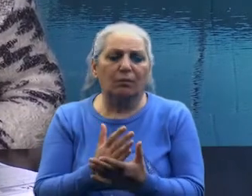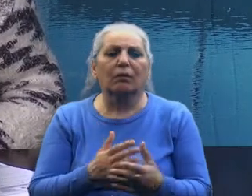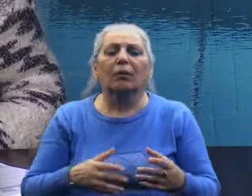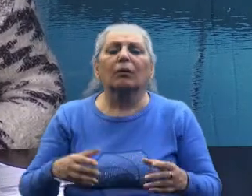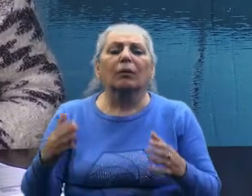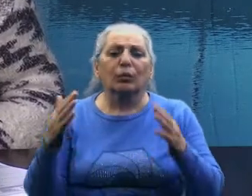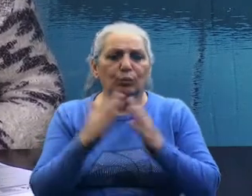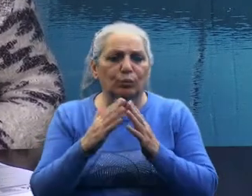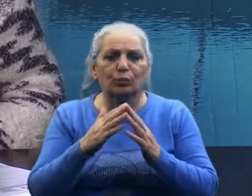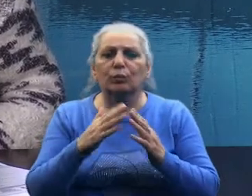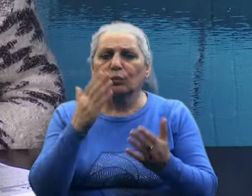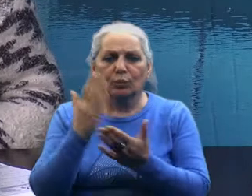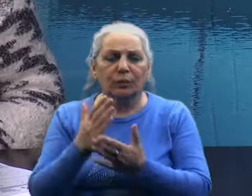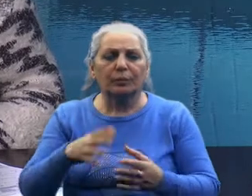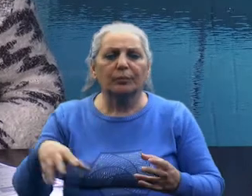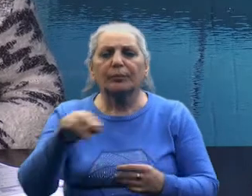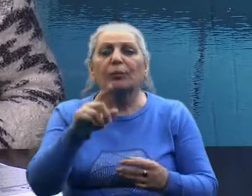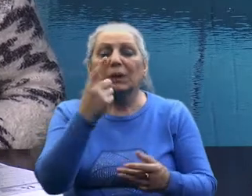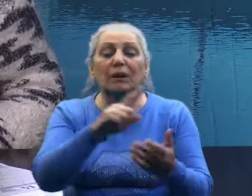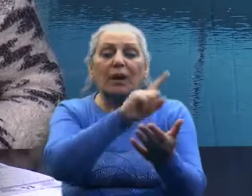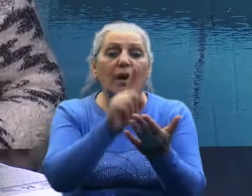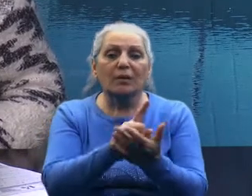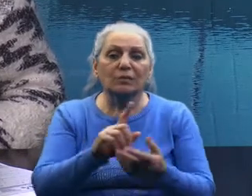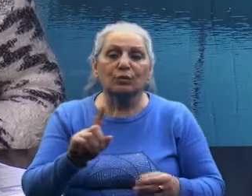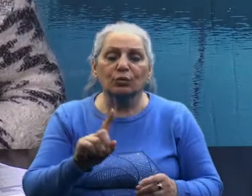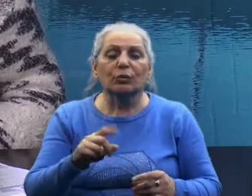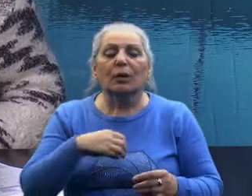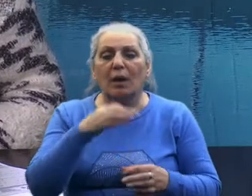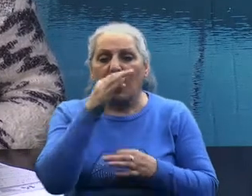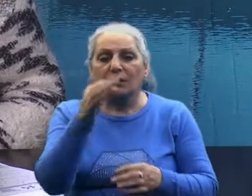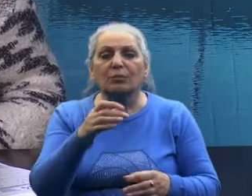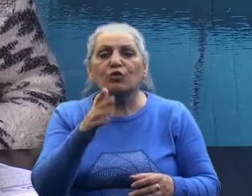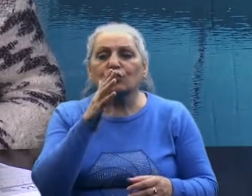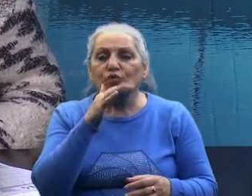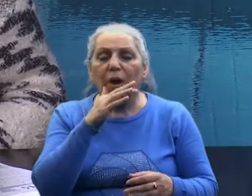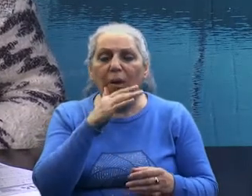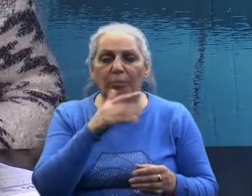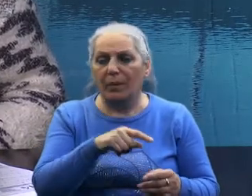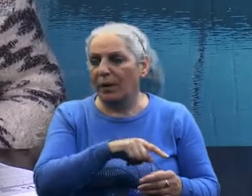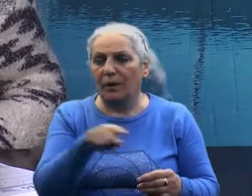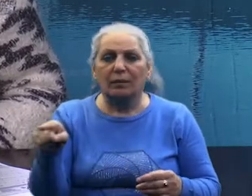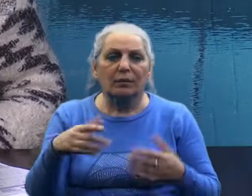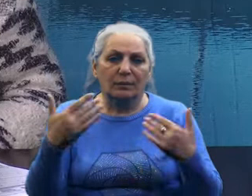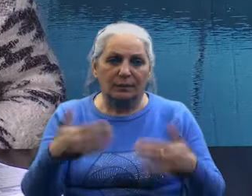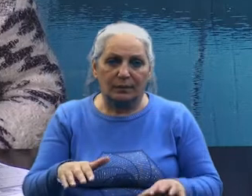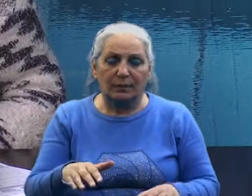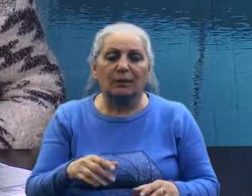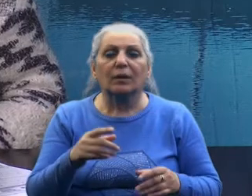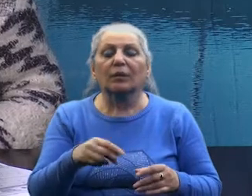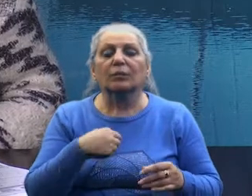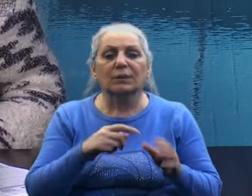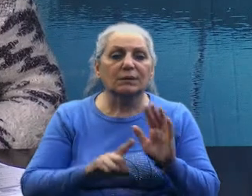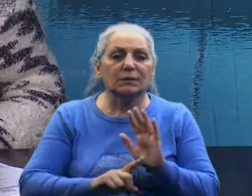ֆին տնակը կոչվում, այդ դրանց հարցերն է, որ ասենք իր ժամկետն արդեն ոնց որ ժամկետ անցա, արդեն սկսել է